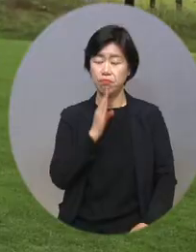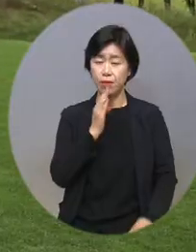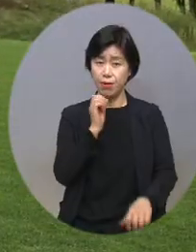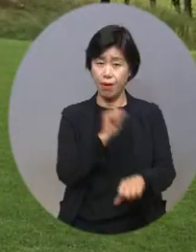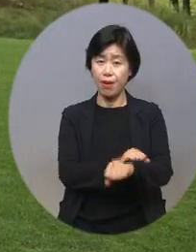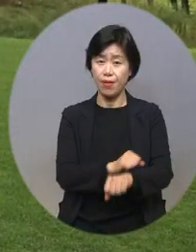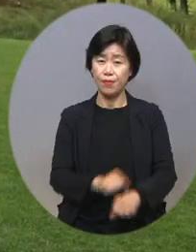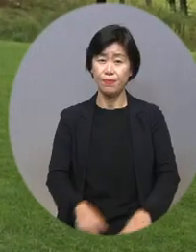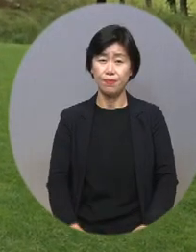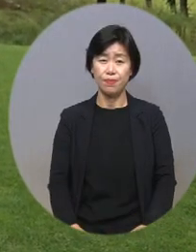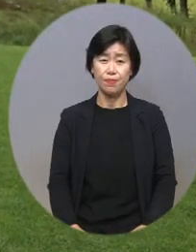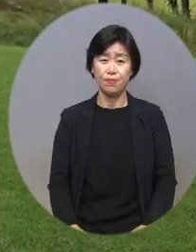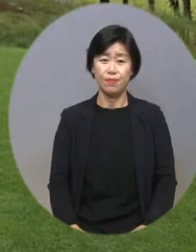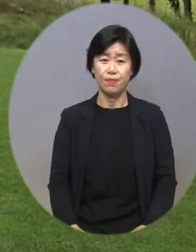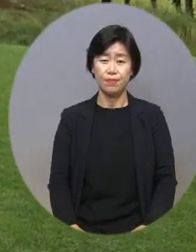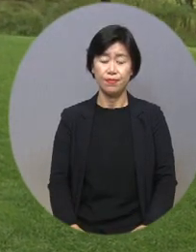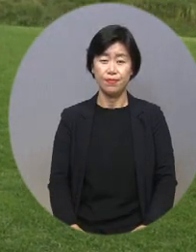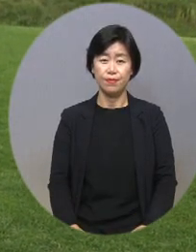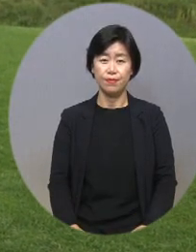친다.